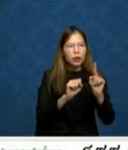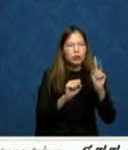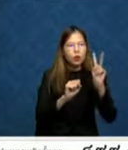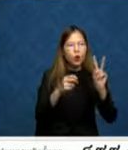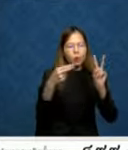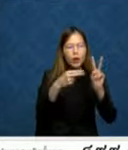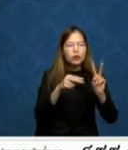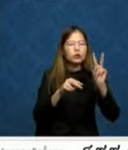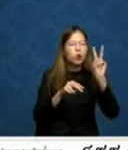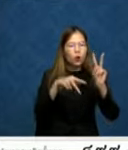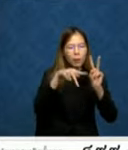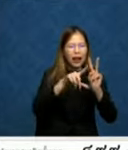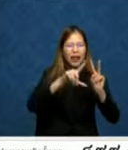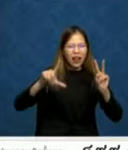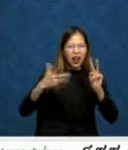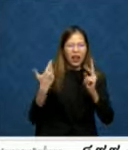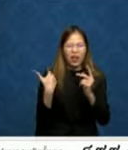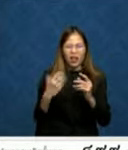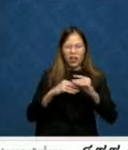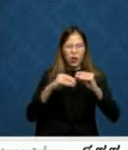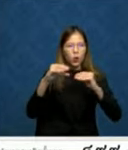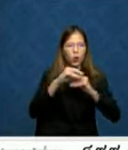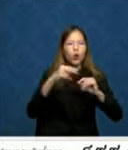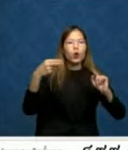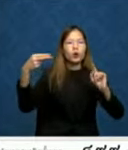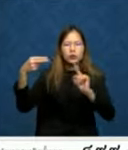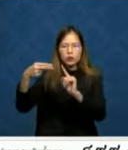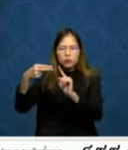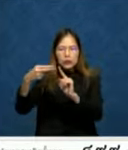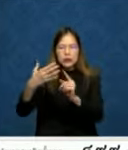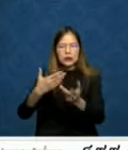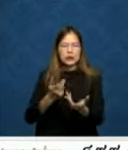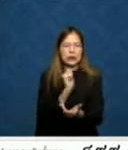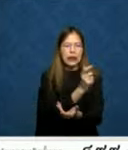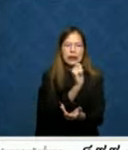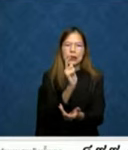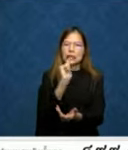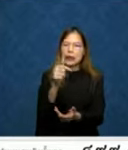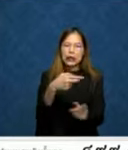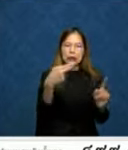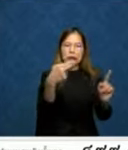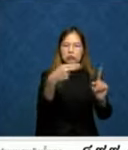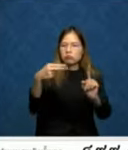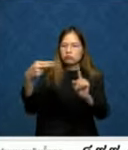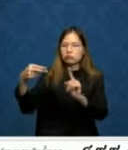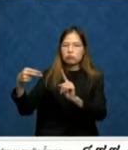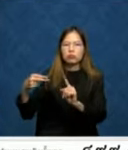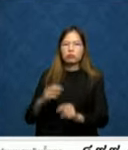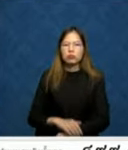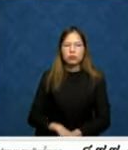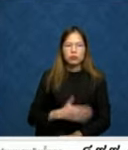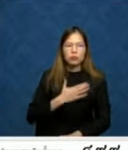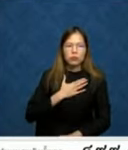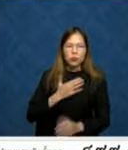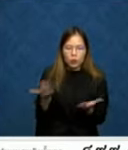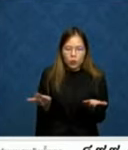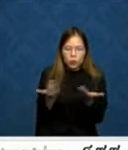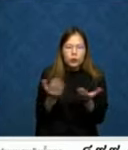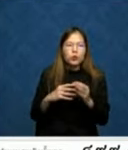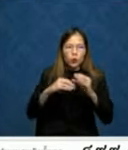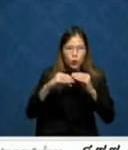บาทเนี่ยคือส่วนหนึ่งของโครงการ Digital Walletที่เราจะแจกให้กับประชาชนผมพร้อมจะสนับสนุนโ